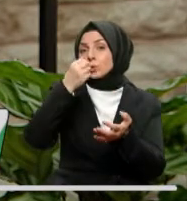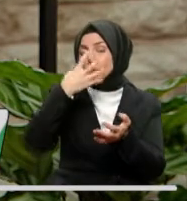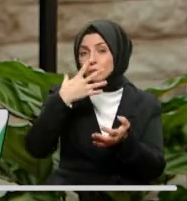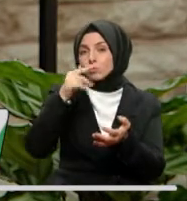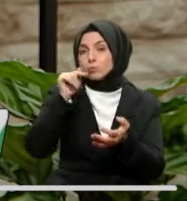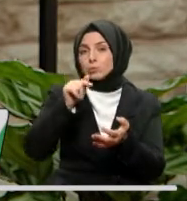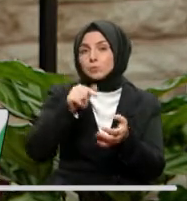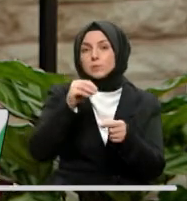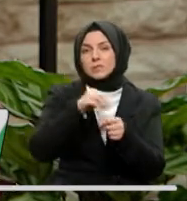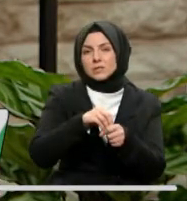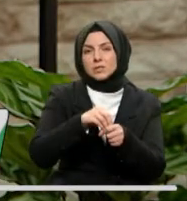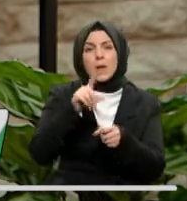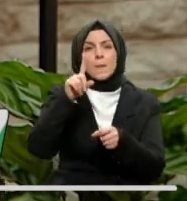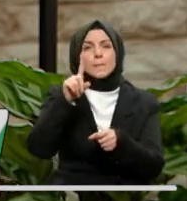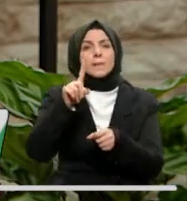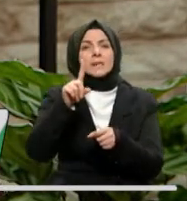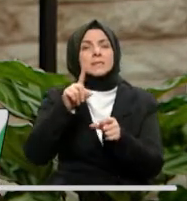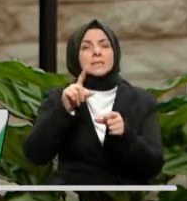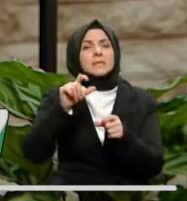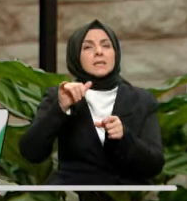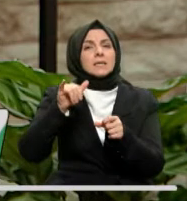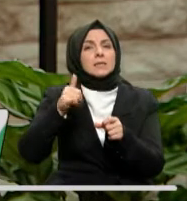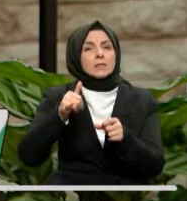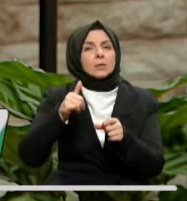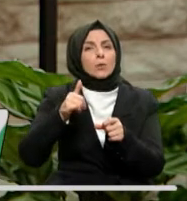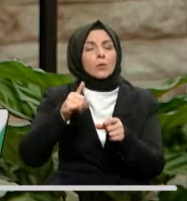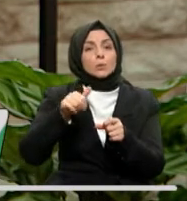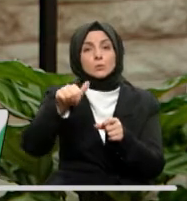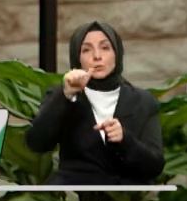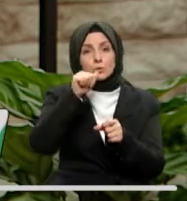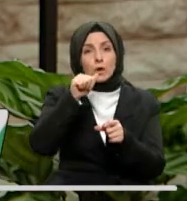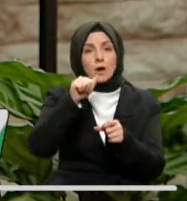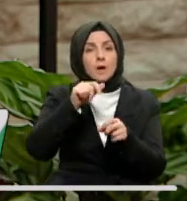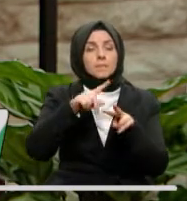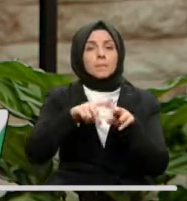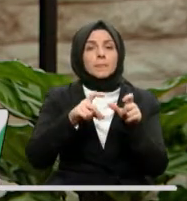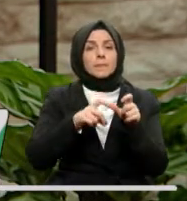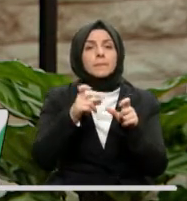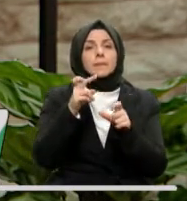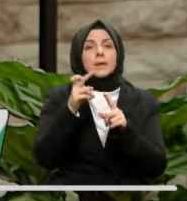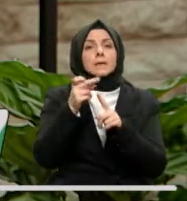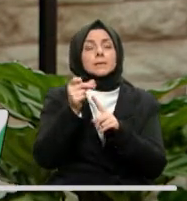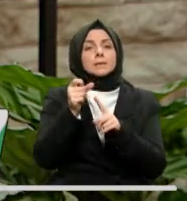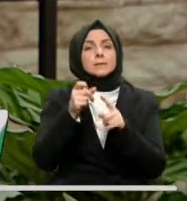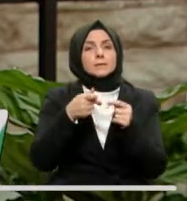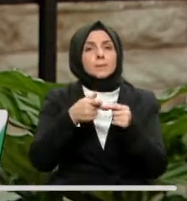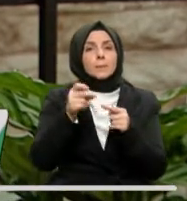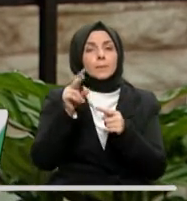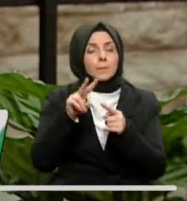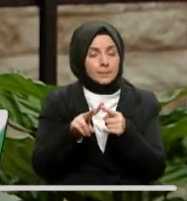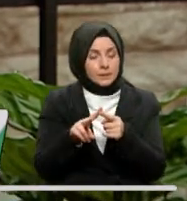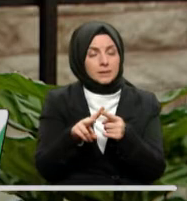içerisine bir litre suya bir tablet Aspirin koyabilirsiniz aspirini sağlık sonra canlı kalmasını sefer niye askerlik sorununu